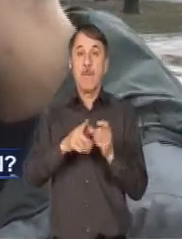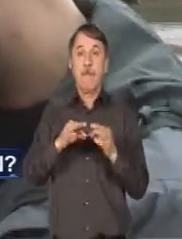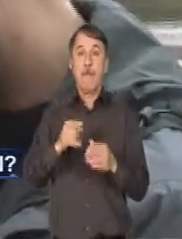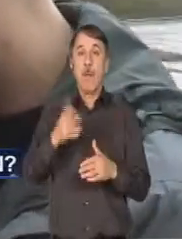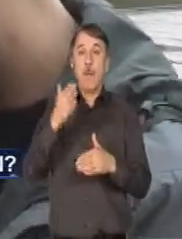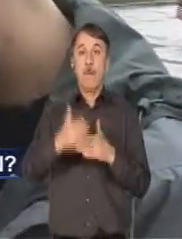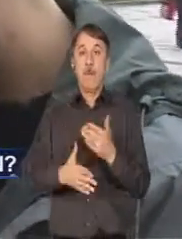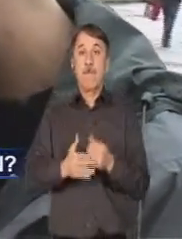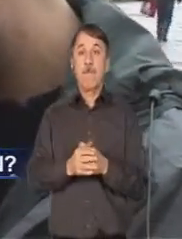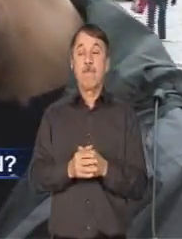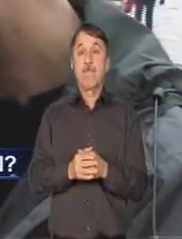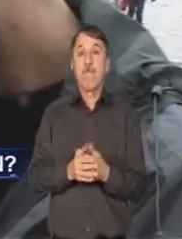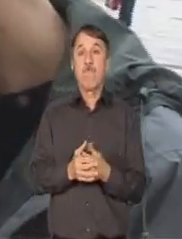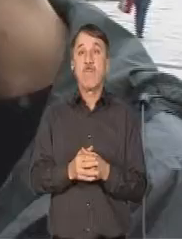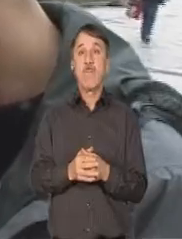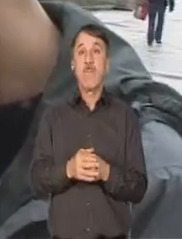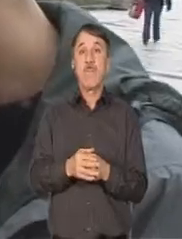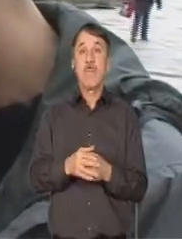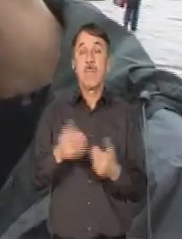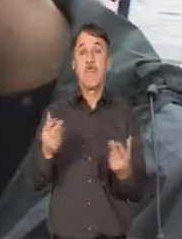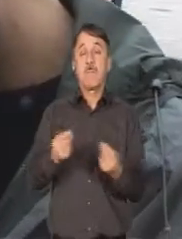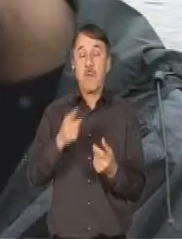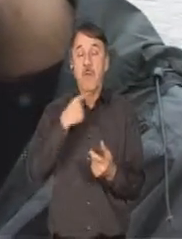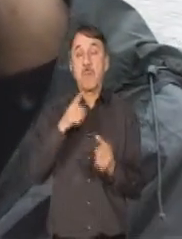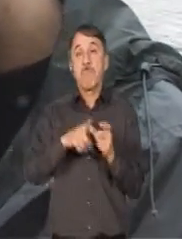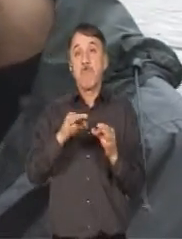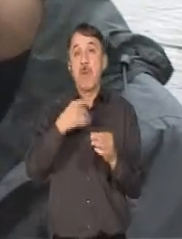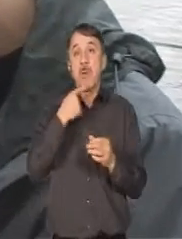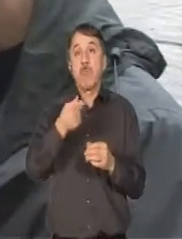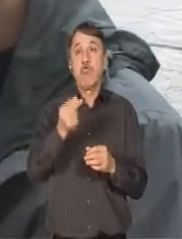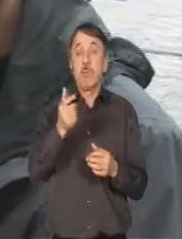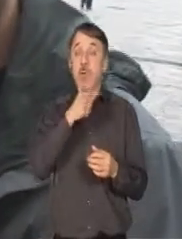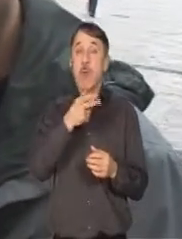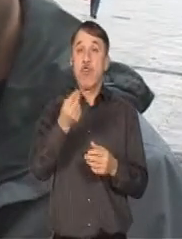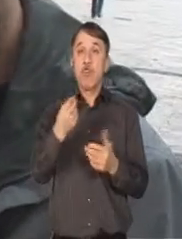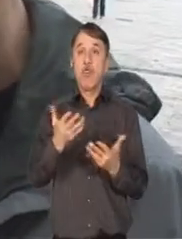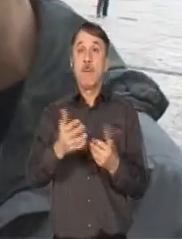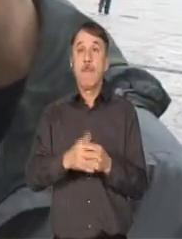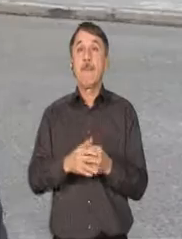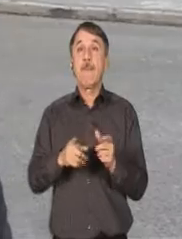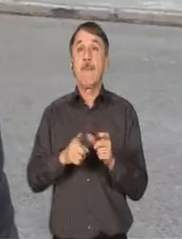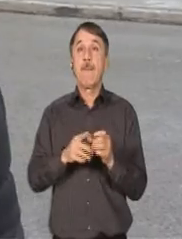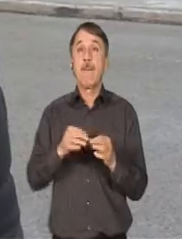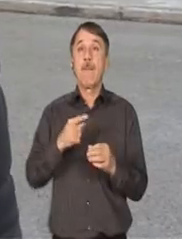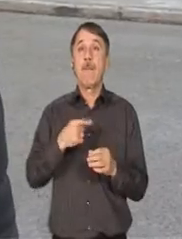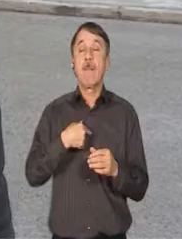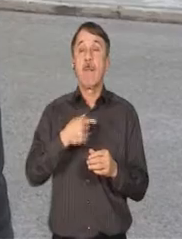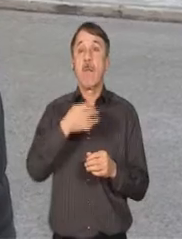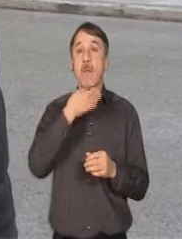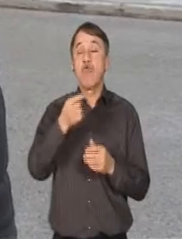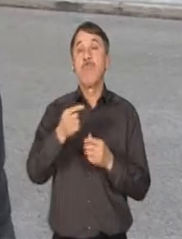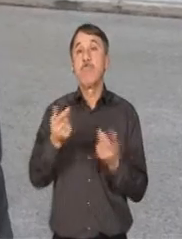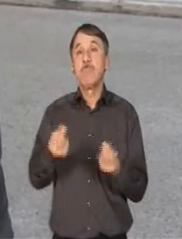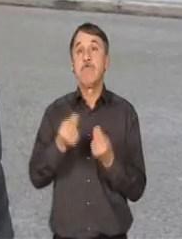to kao, ne znam, neko koji jede samo kao vegansku hranu, tako. Mislim da oni jedu